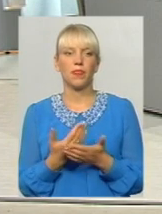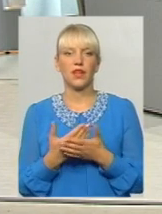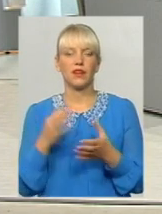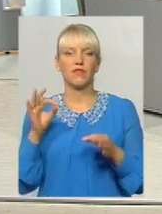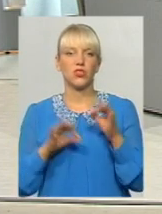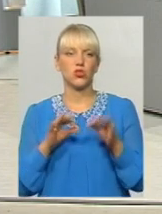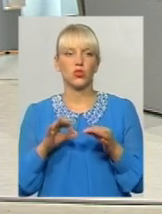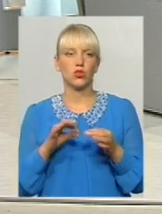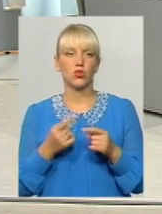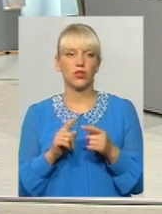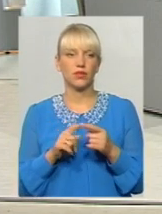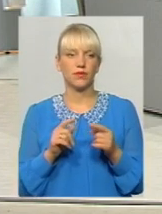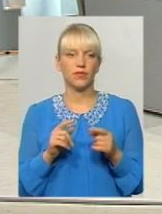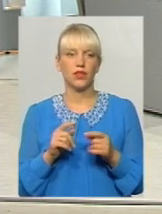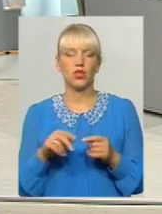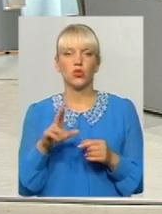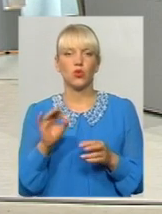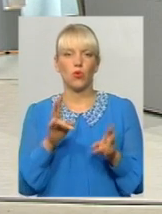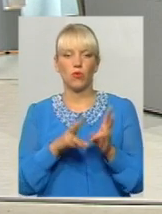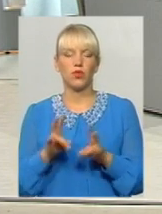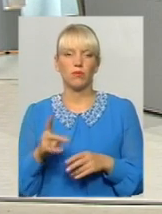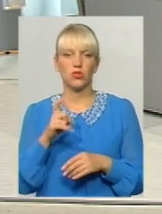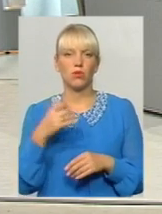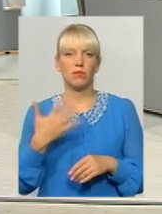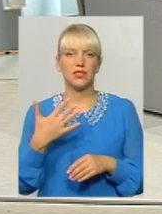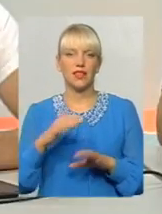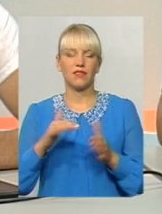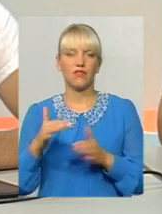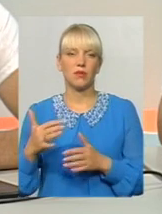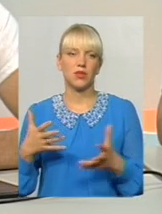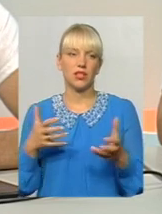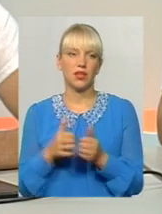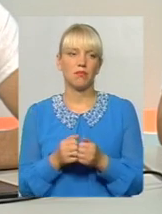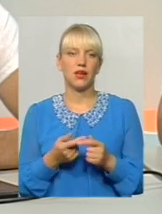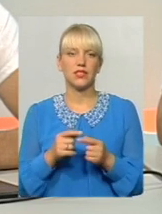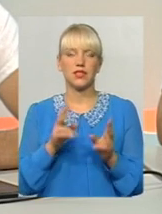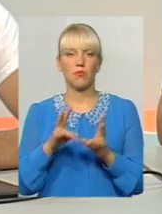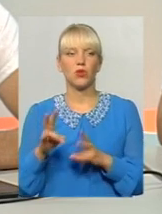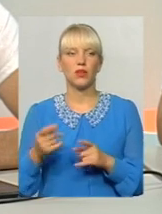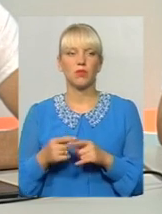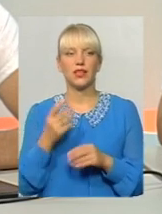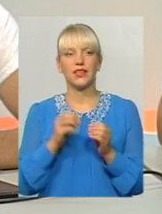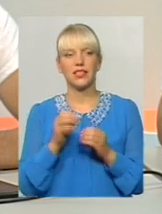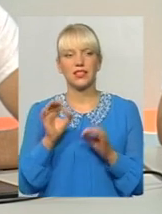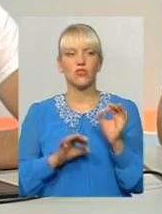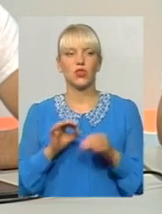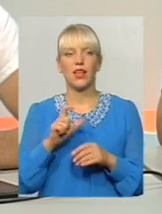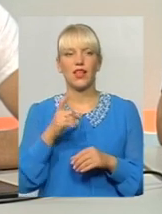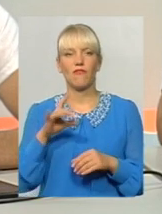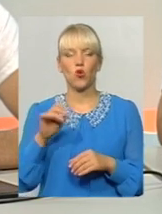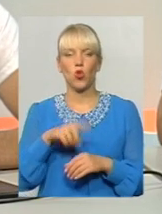загальної кількості. Це по-перше. Щодо потерпілих, 150 випадків ДТП з потерпілими, там плюс-мінус, аналогічно 10% за